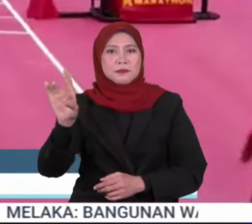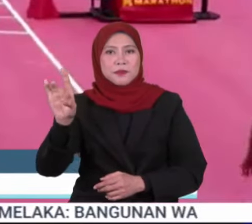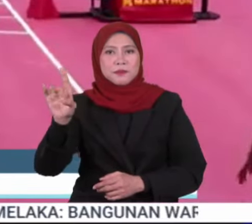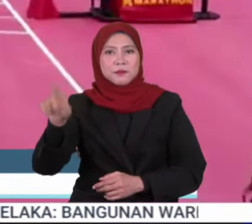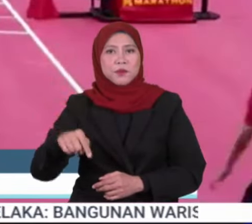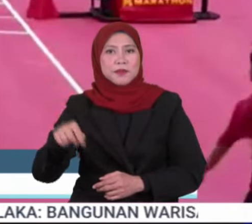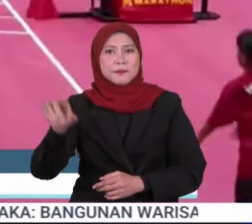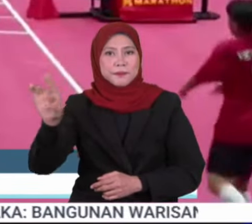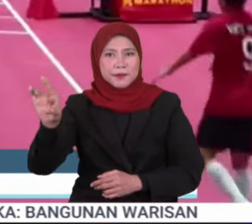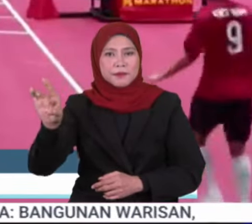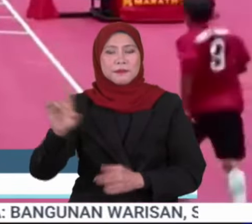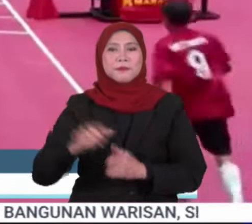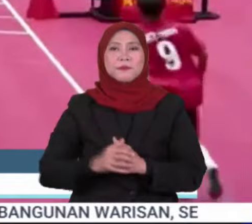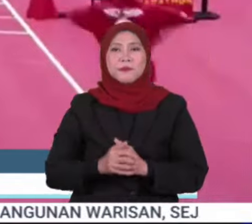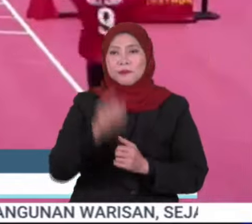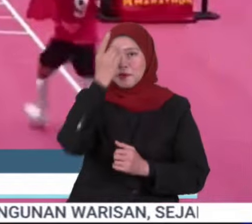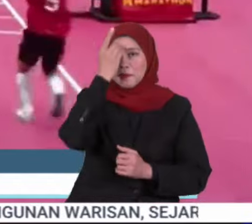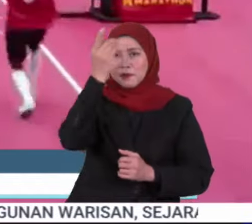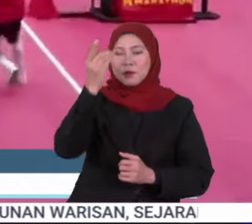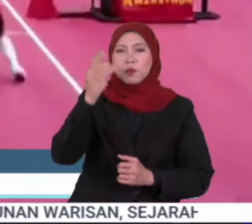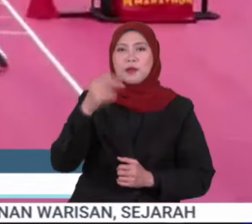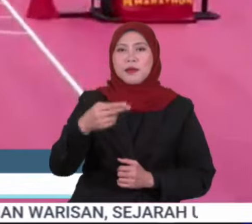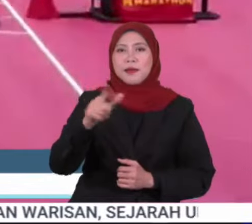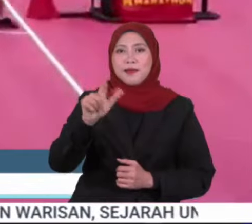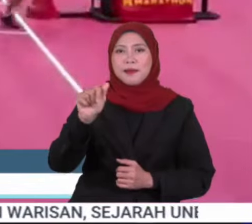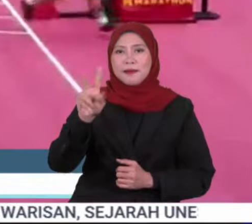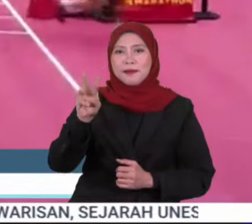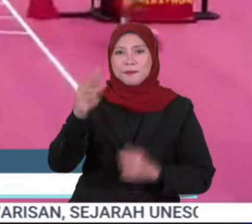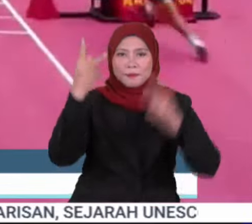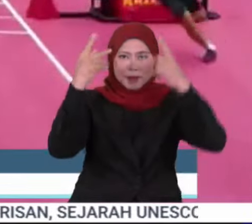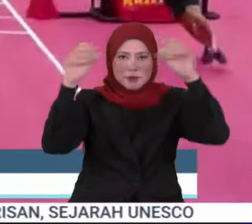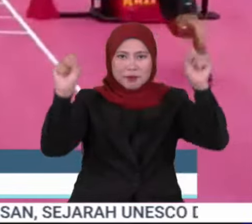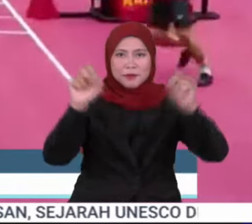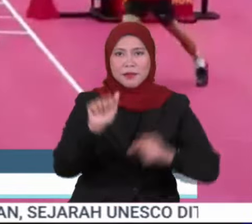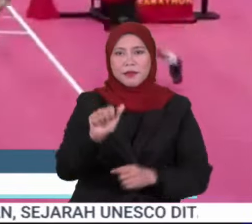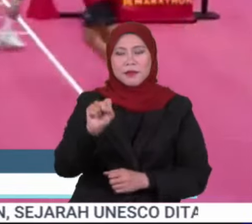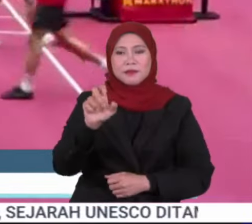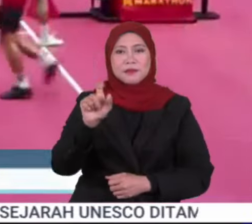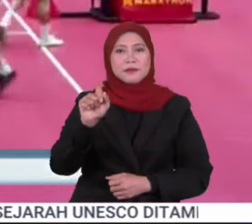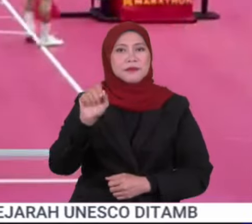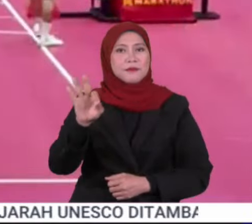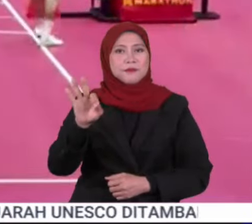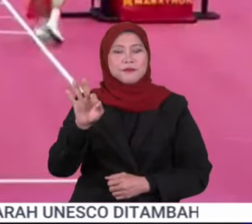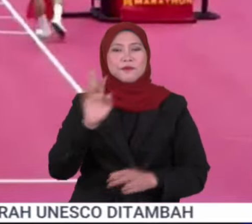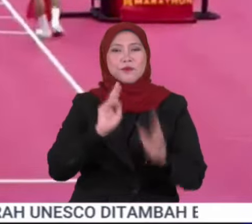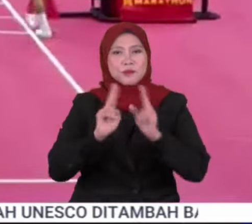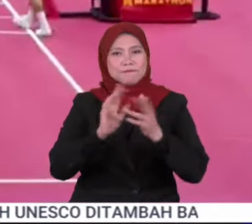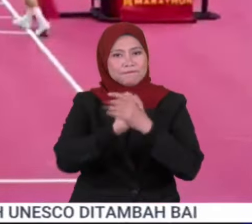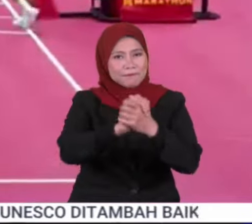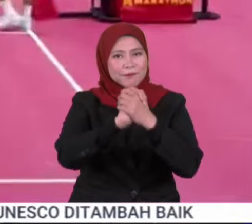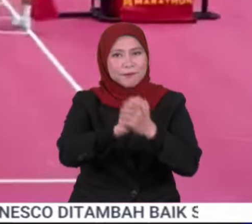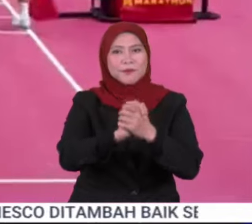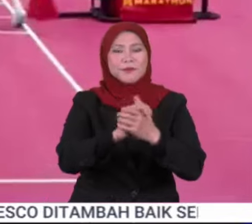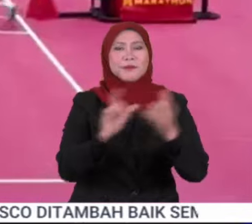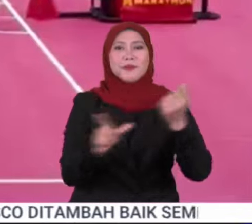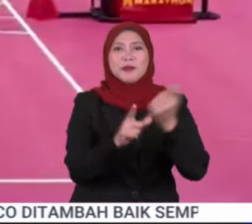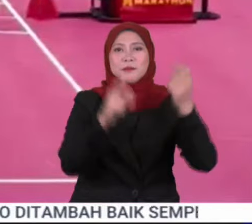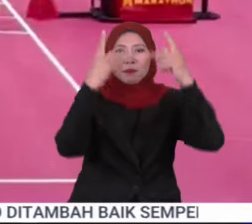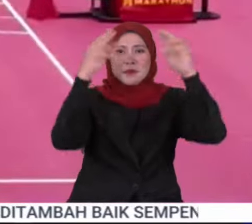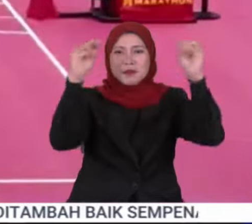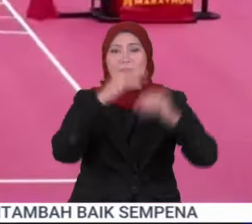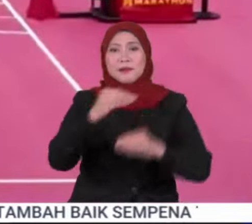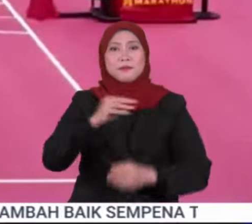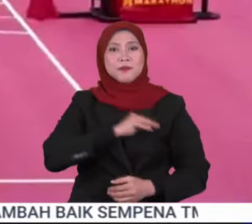Oktober depan. Dato' Abdul Halim yang juga Presiden Persekutuan Sepak Takraw Asia ASTAF turut mengucapkan tahniah kepada Timbalan Perdana Menteri dan